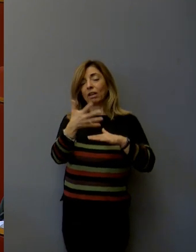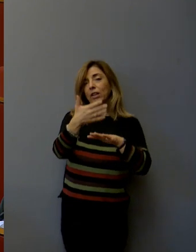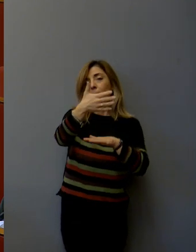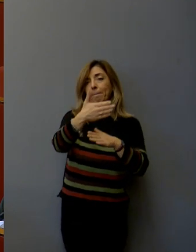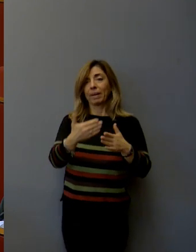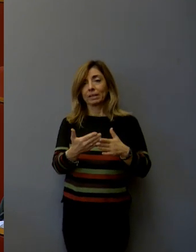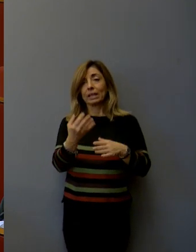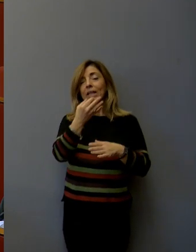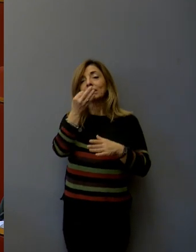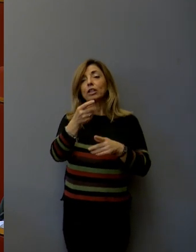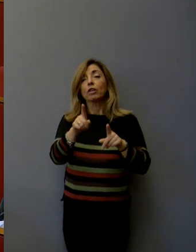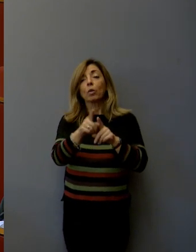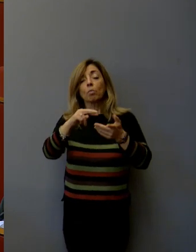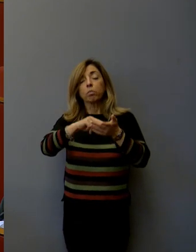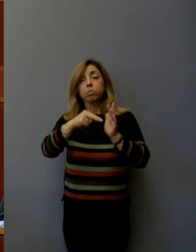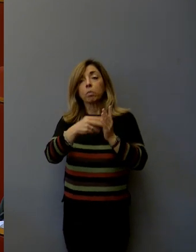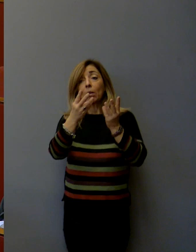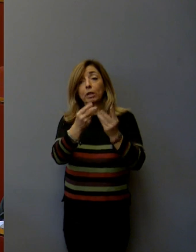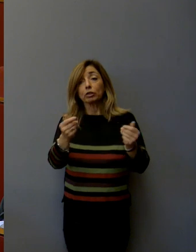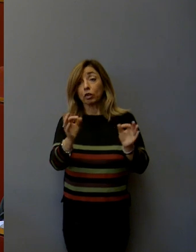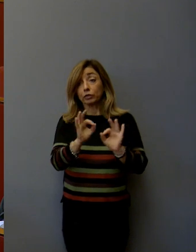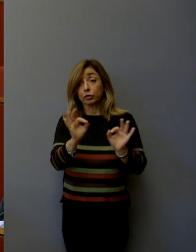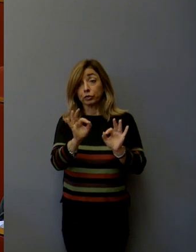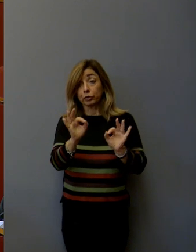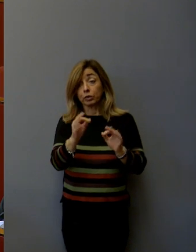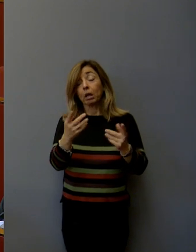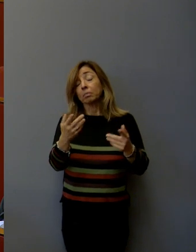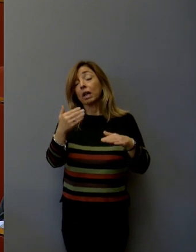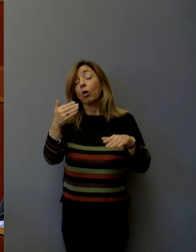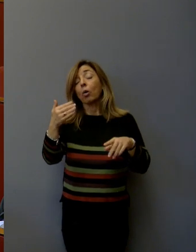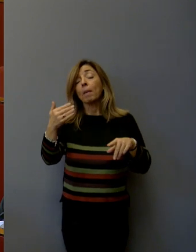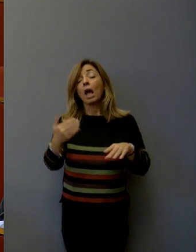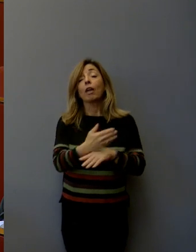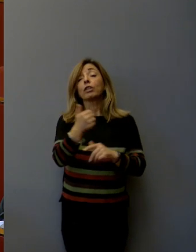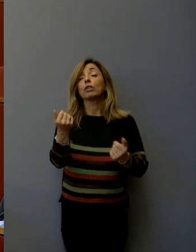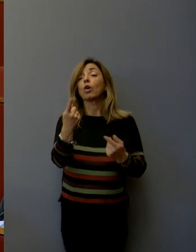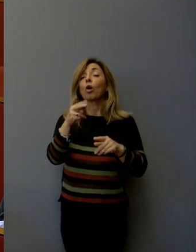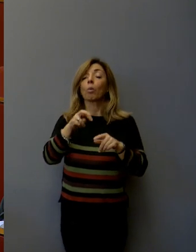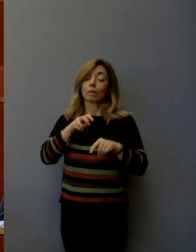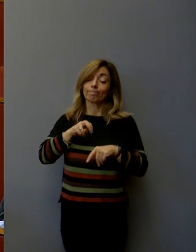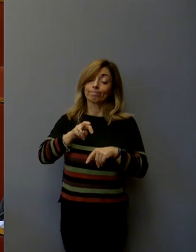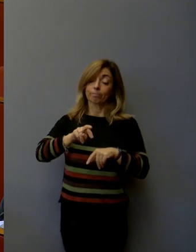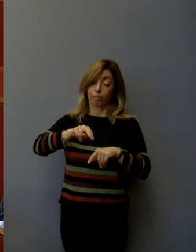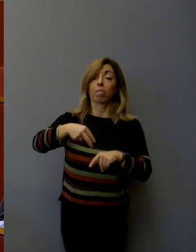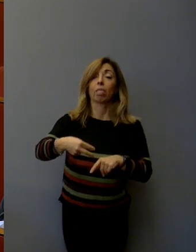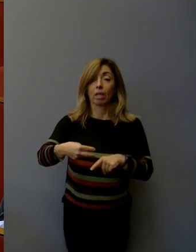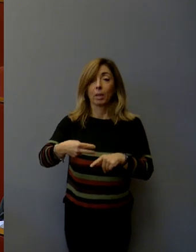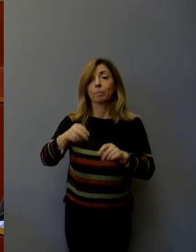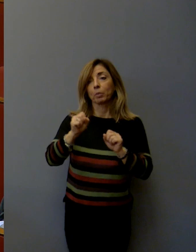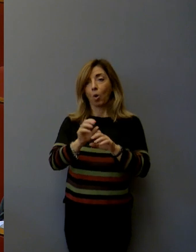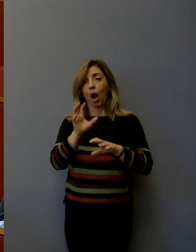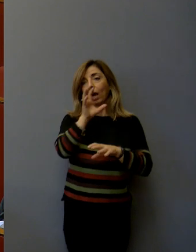un intervento che non risolve problemi ma forse evita che qualcuno si inciambi e p e faccia a causa al comune al massimo